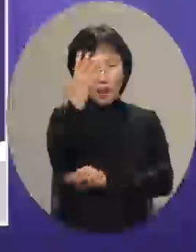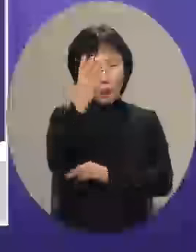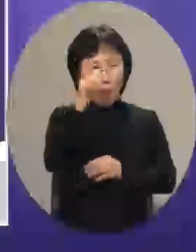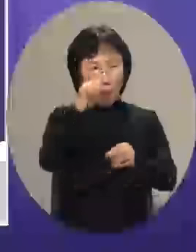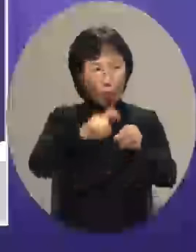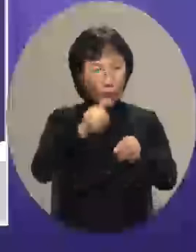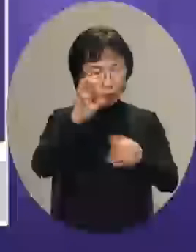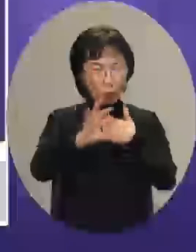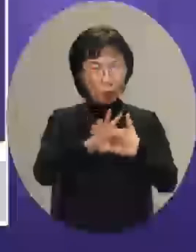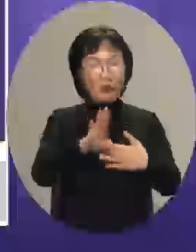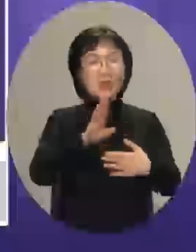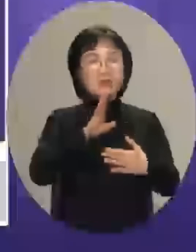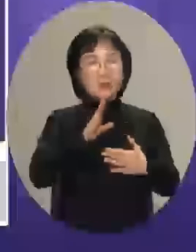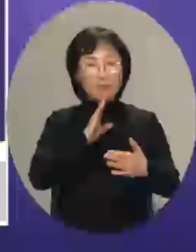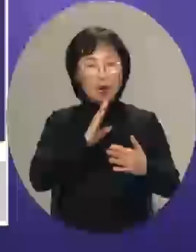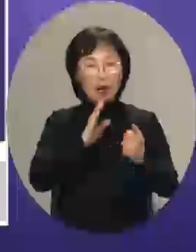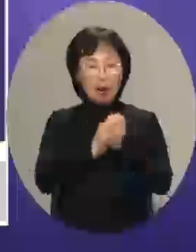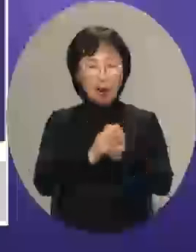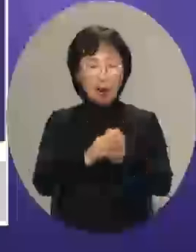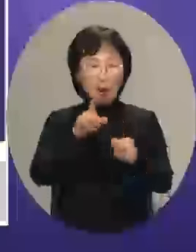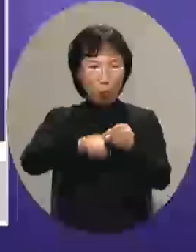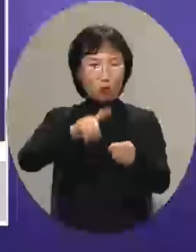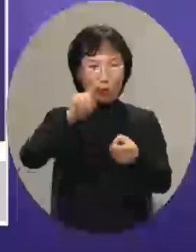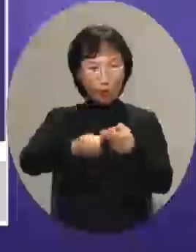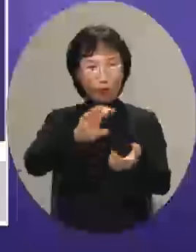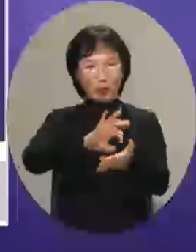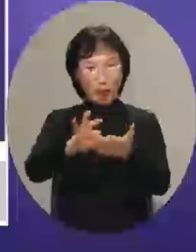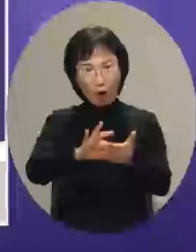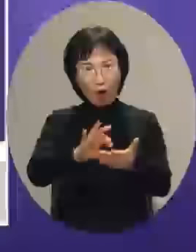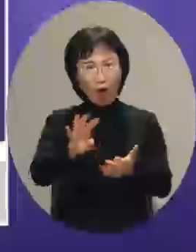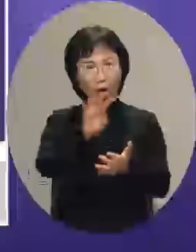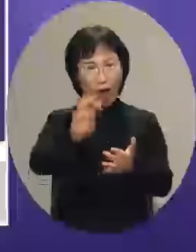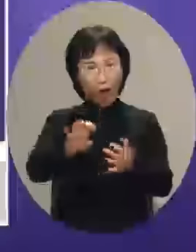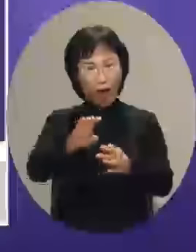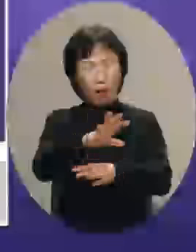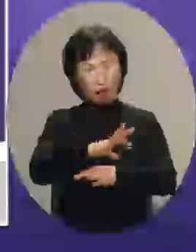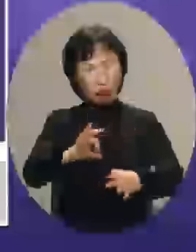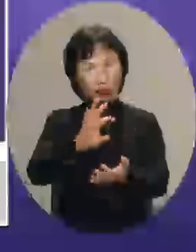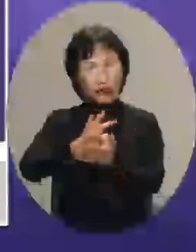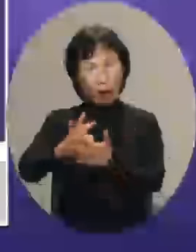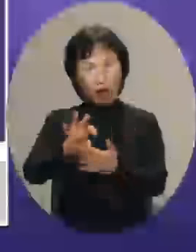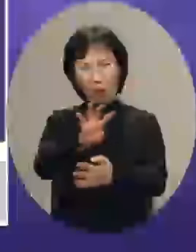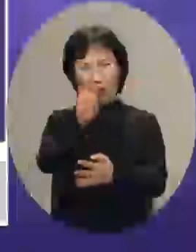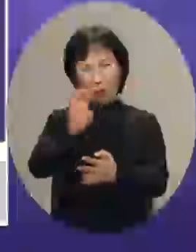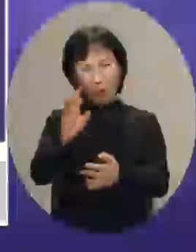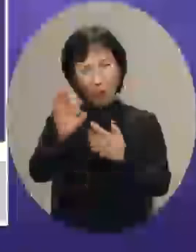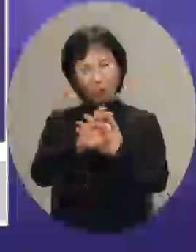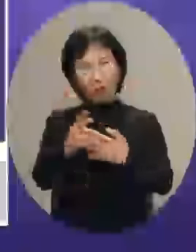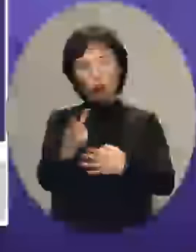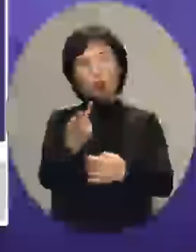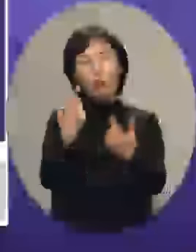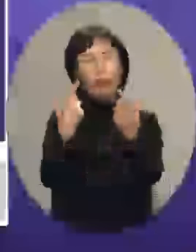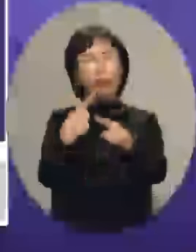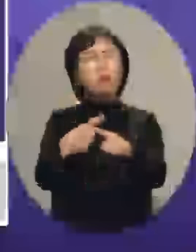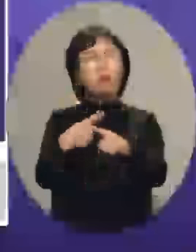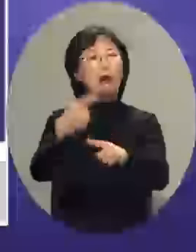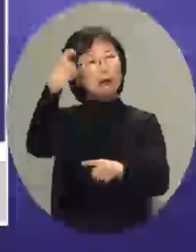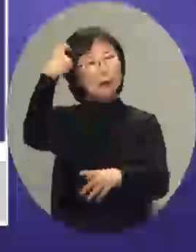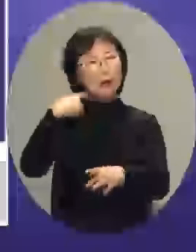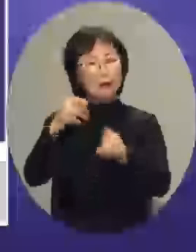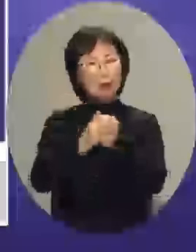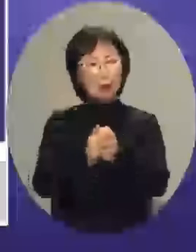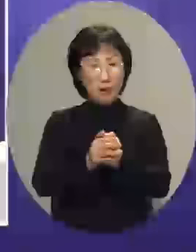기밀에 요하는 부분에만 특활비를 썼냐. 근데 제가 국민들이 보기에는 전혀 그렇지 않다라고 느끼고 있거든요. 만약 이성윤 후보가